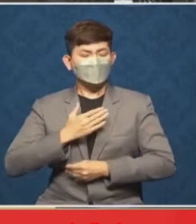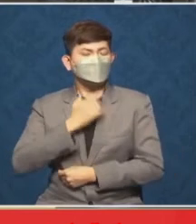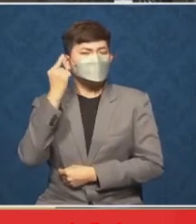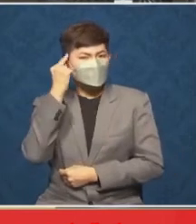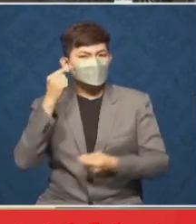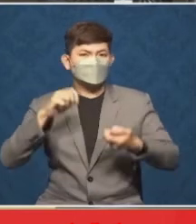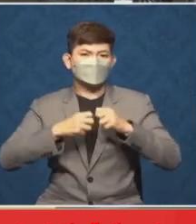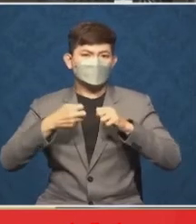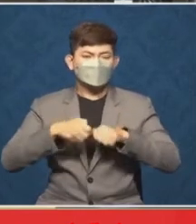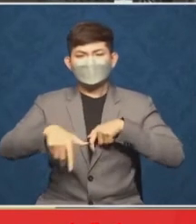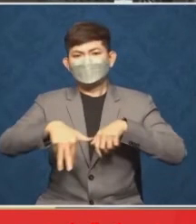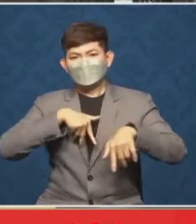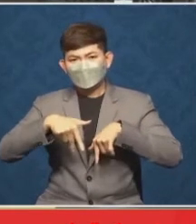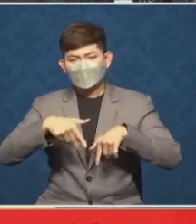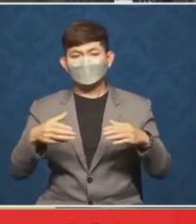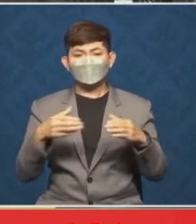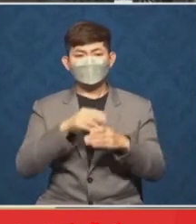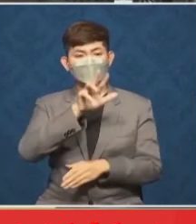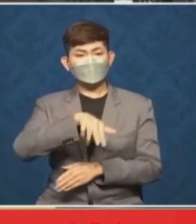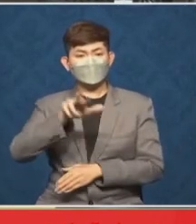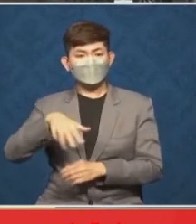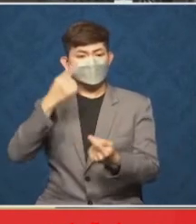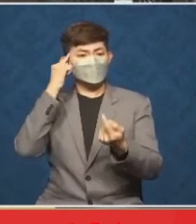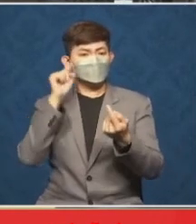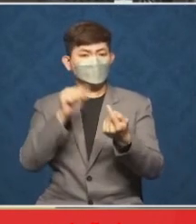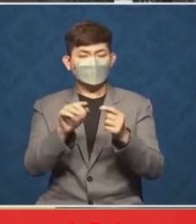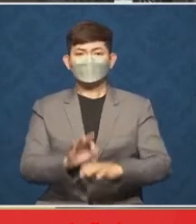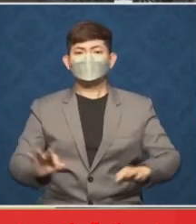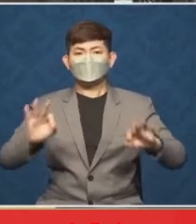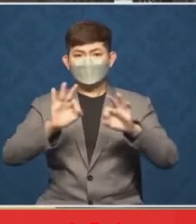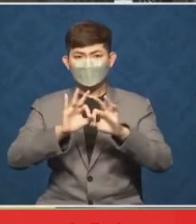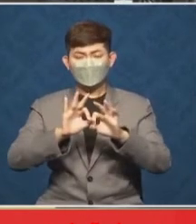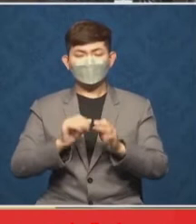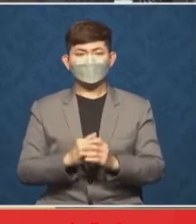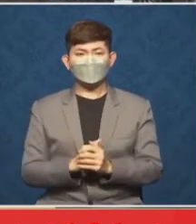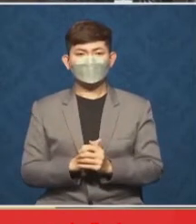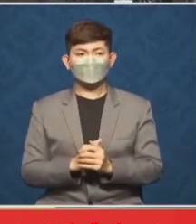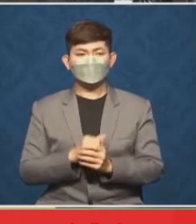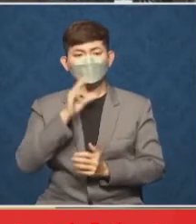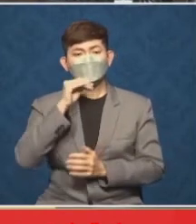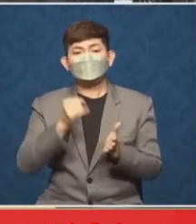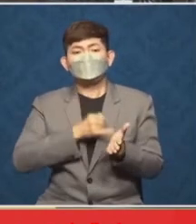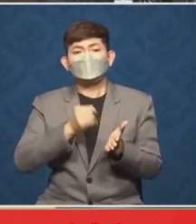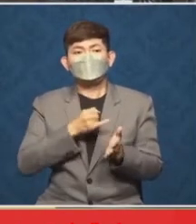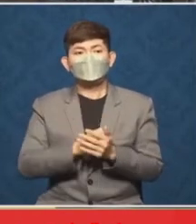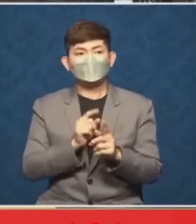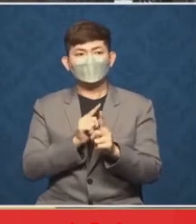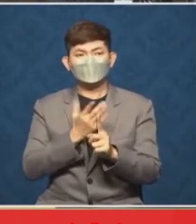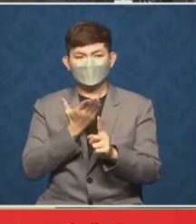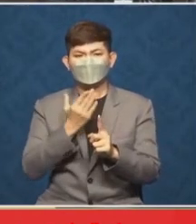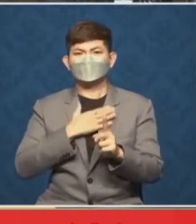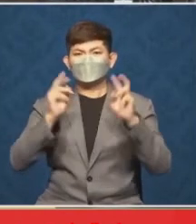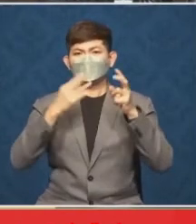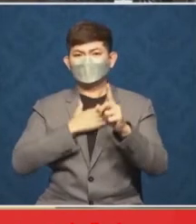ของท้องถิ่นพรรคเพื่อไทยเองให้ความสำคัญนะครับถ้าภาษาบ้านๆเราก็คือแซงคิวแล้วฮะกระทู้ผมใน